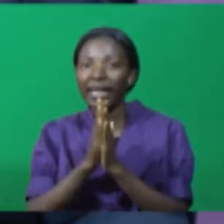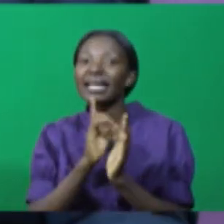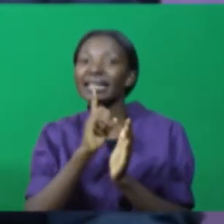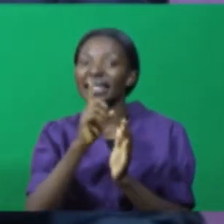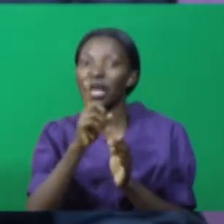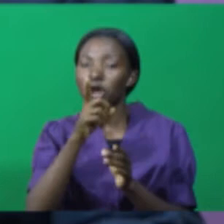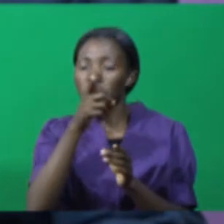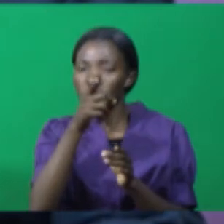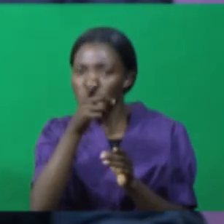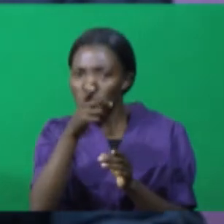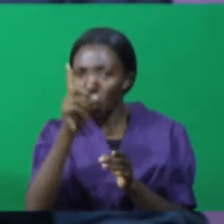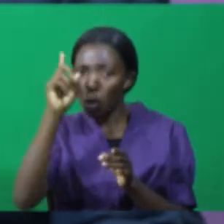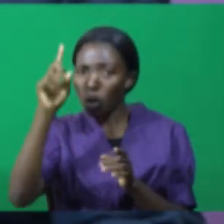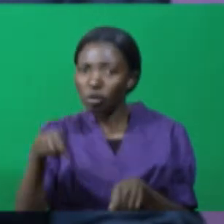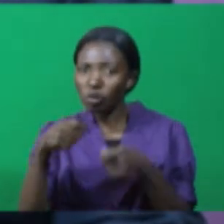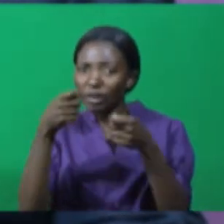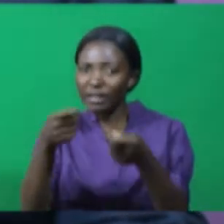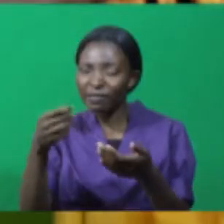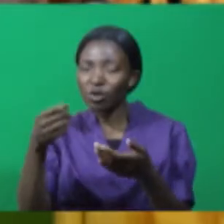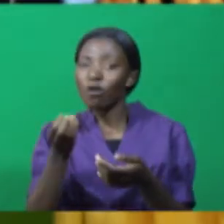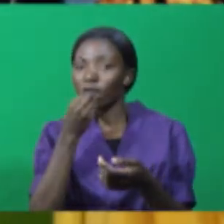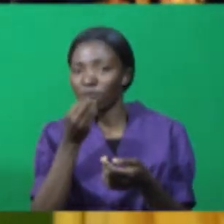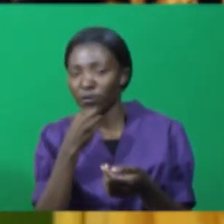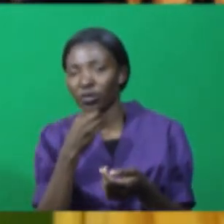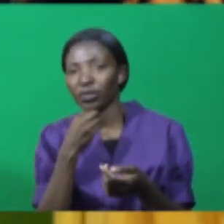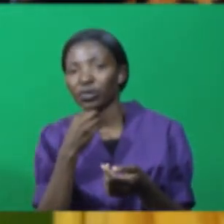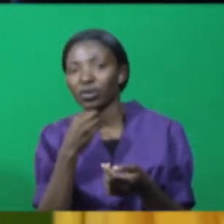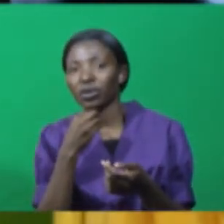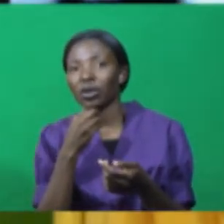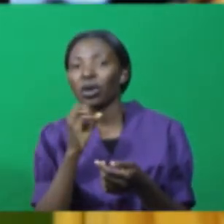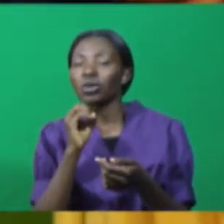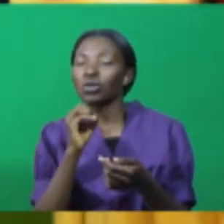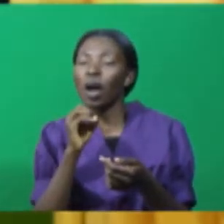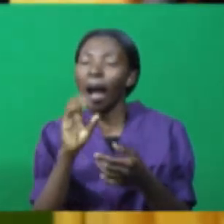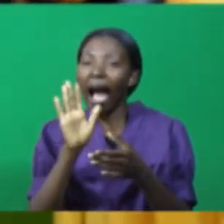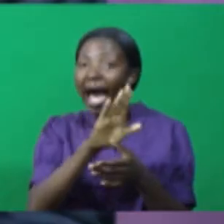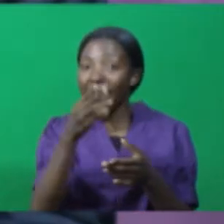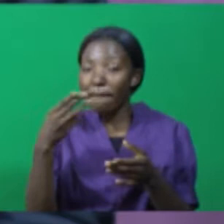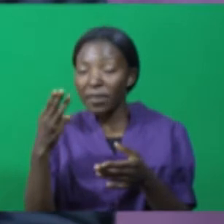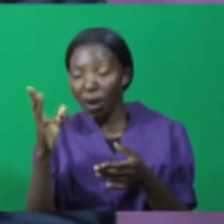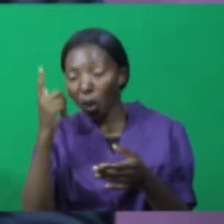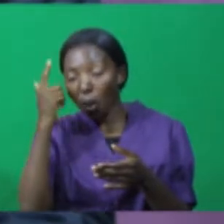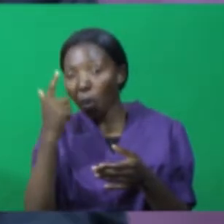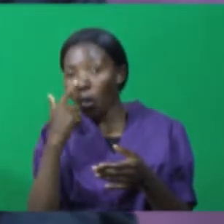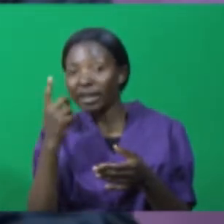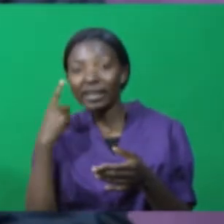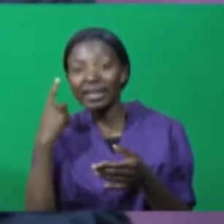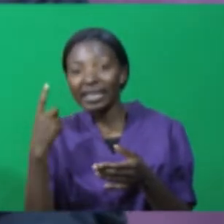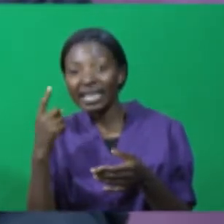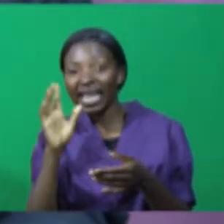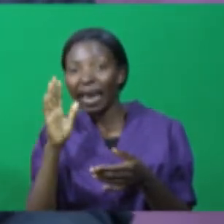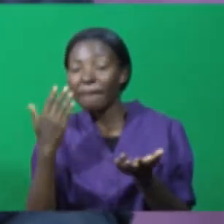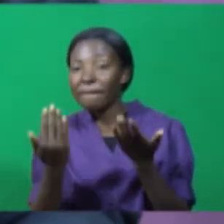iye. Akasika kunyorera mwari tsamba. Aiwapo wadudzira. Zvicho because mwari akaverenga mashoko anotaurwa